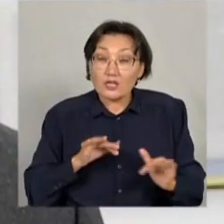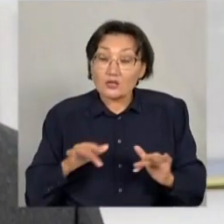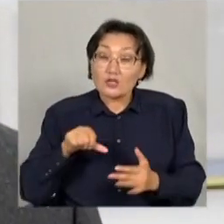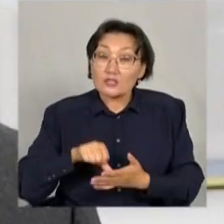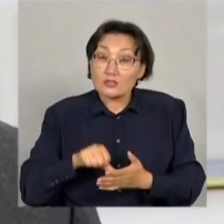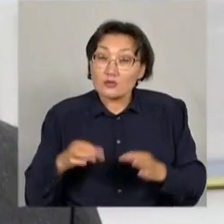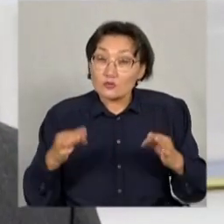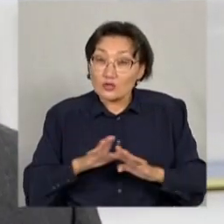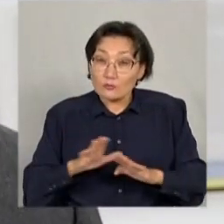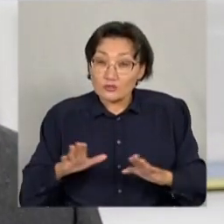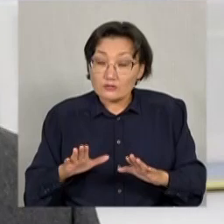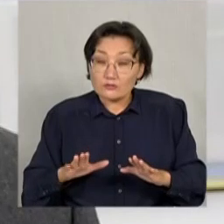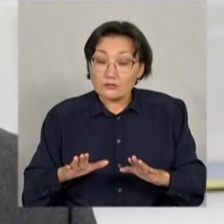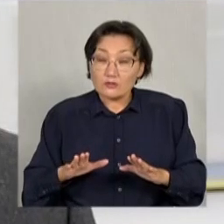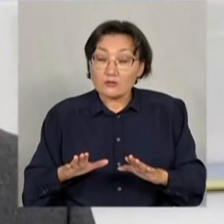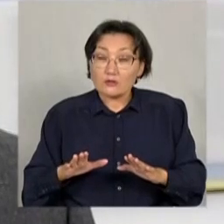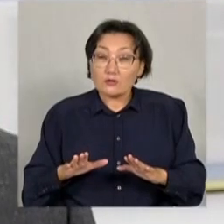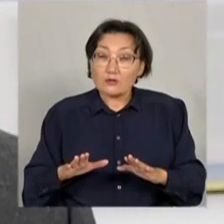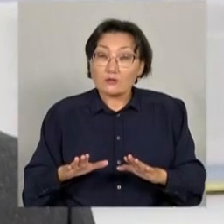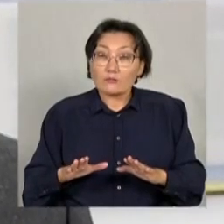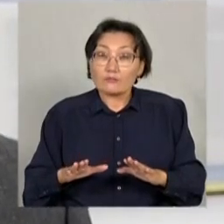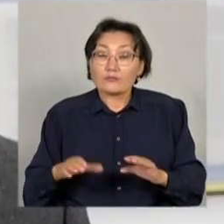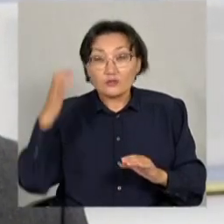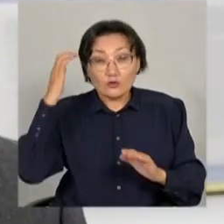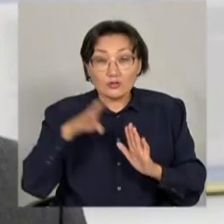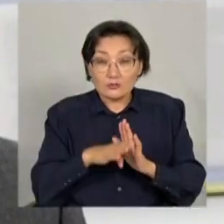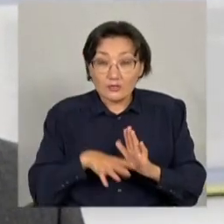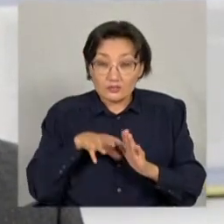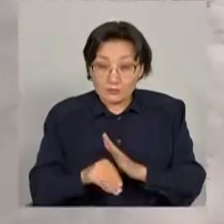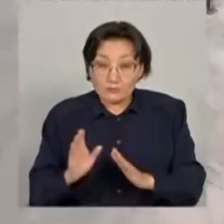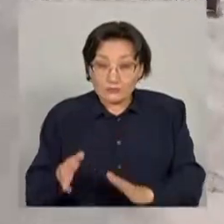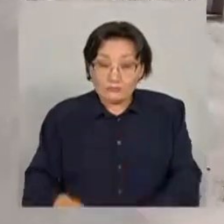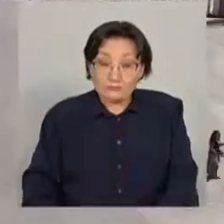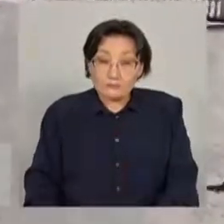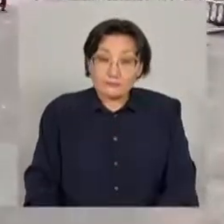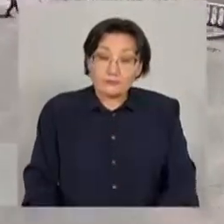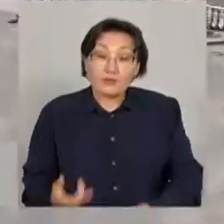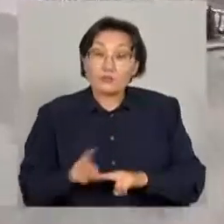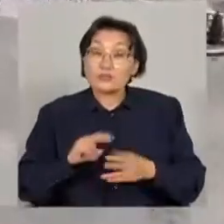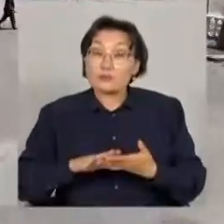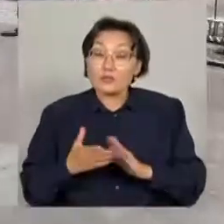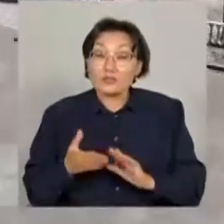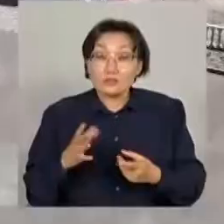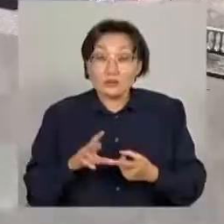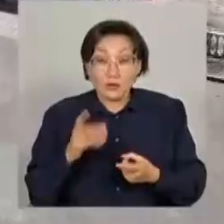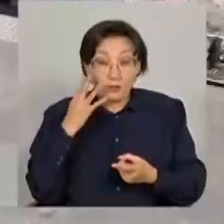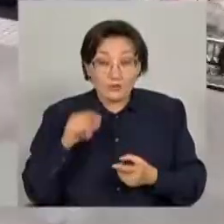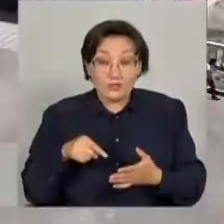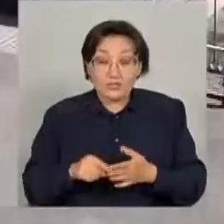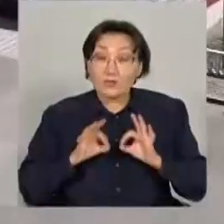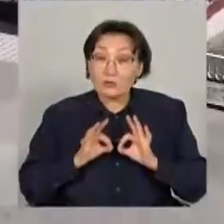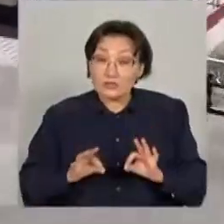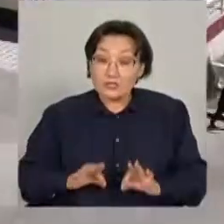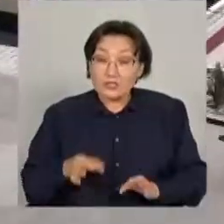қатысуына жол бермеу үшін жазықсыз өнім беруші деп тану туралы талап арыз беріледі. Бул жагдайга катышты Алматы қаласының